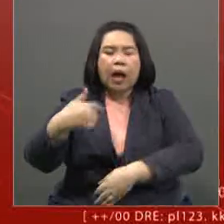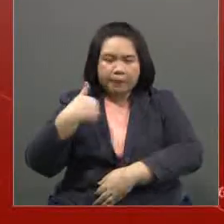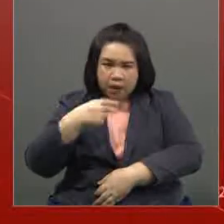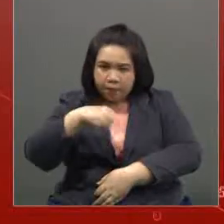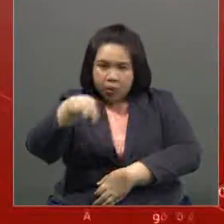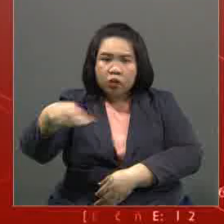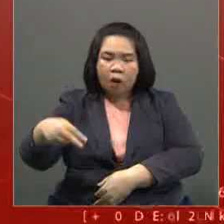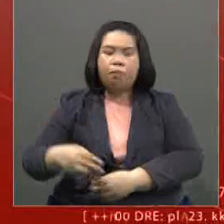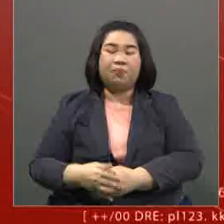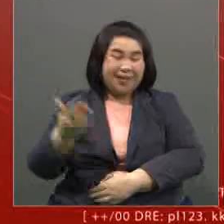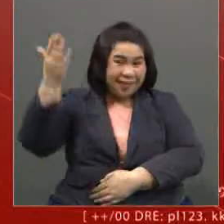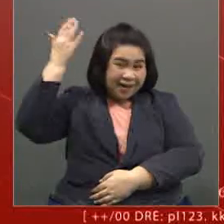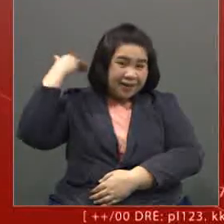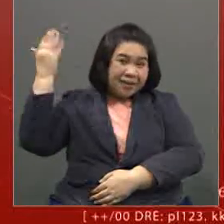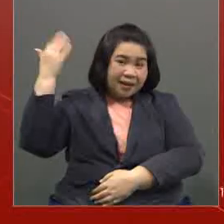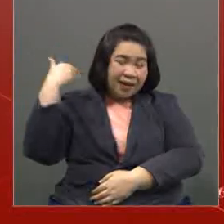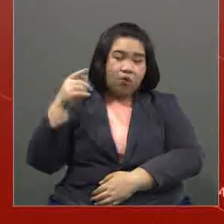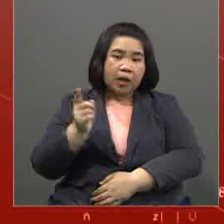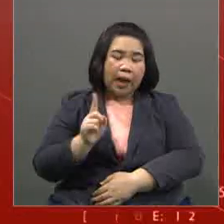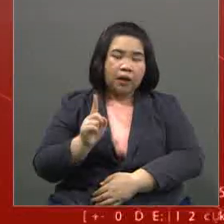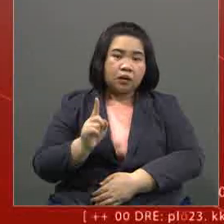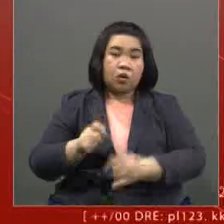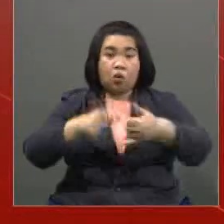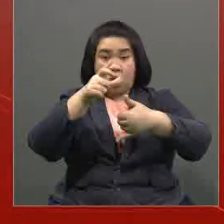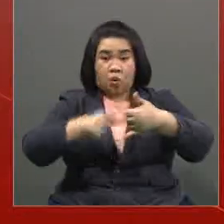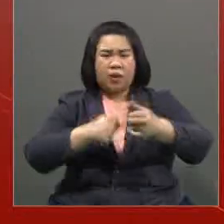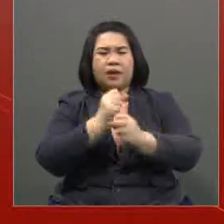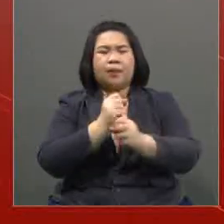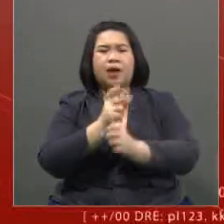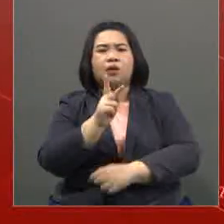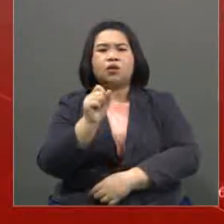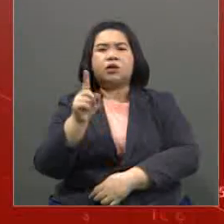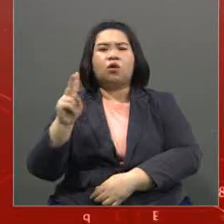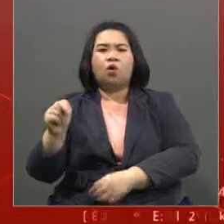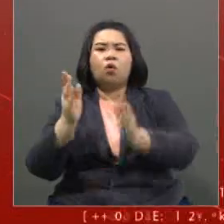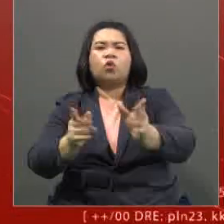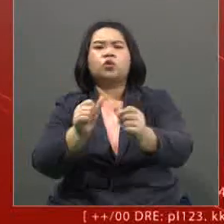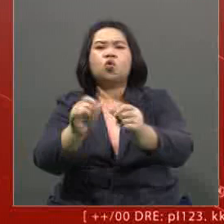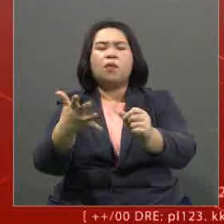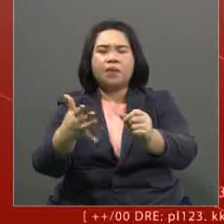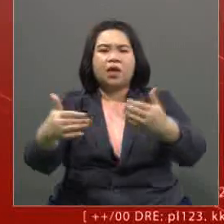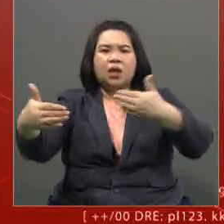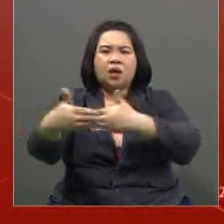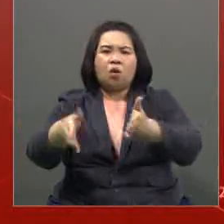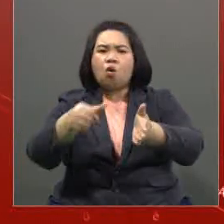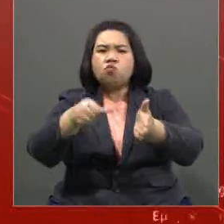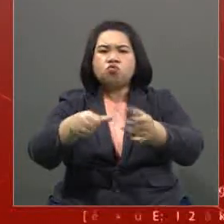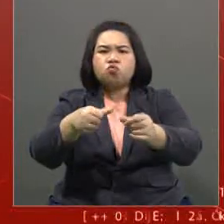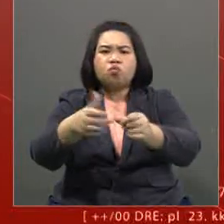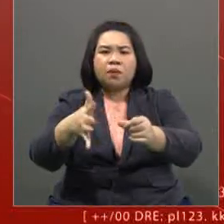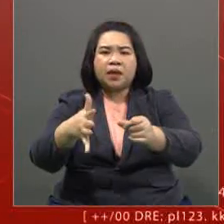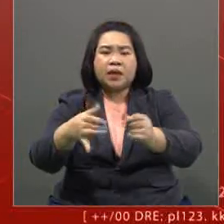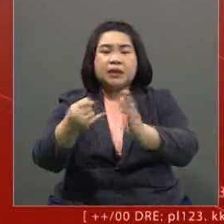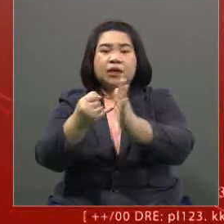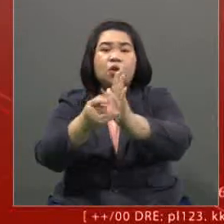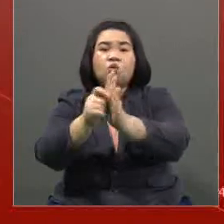ถ้าจำได้วันที่เกิดเหตุเนี่ยตัวของเจ้าหน้าที่กศนเองไปแข่งกีฬาไม่อยู่ค่ะใช่ที่ตัวเมืองอุบลราชธานีครับทาง